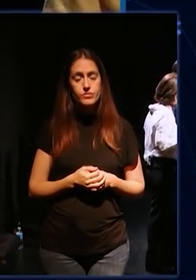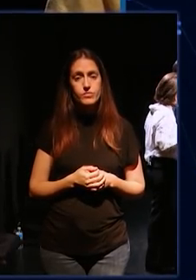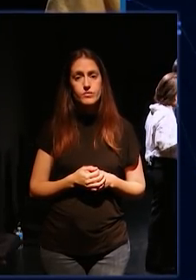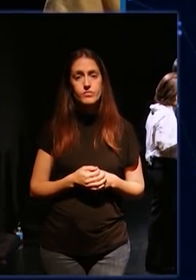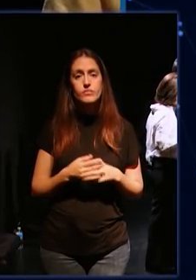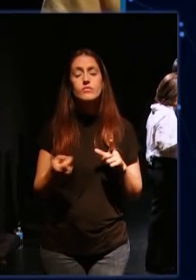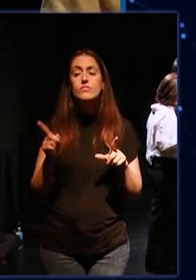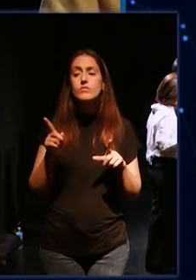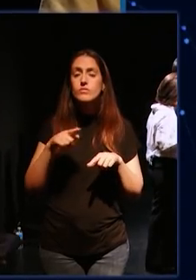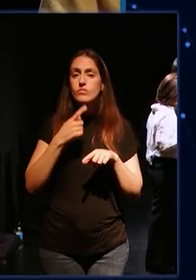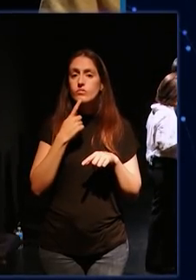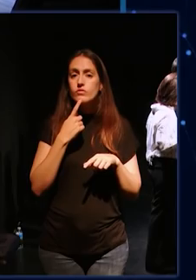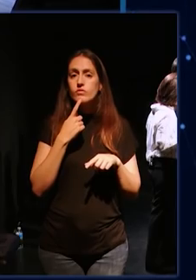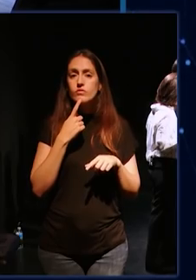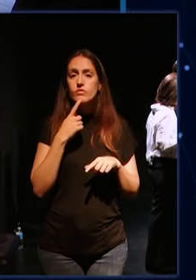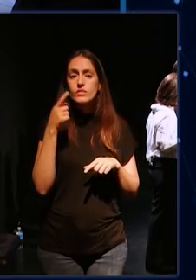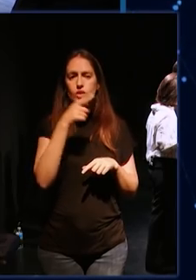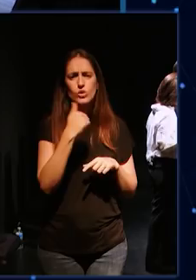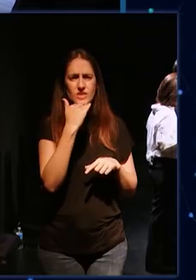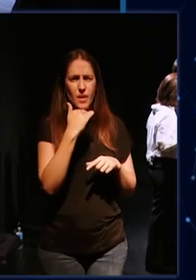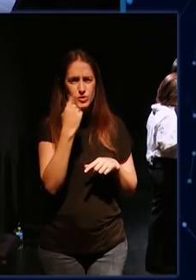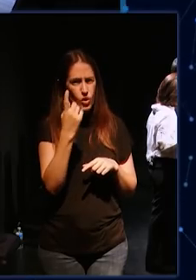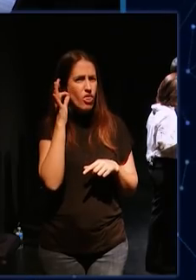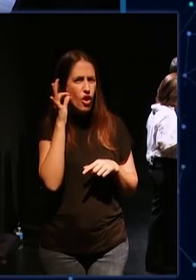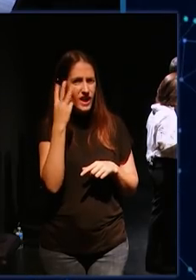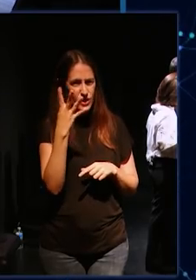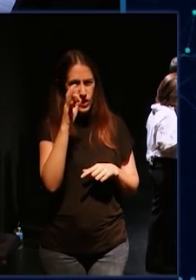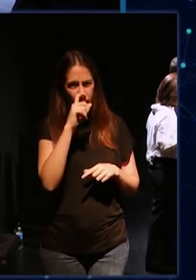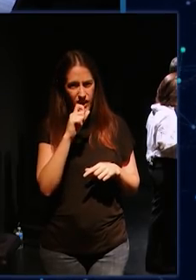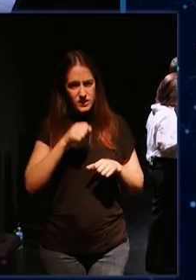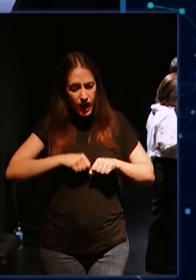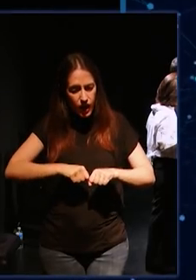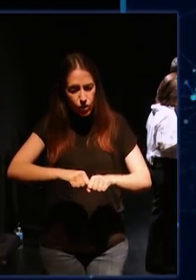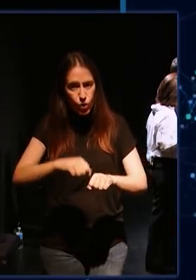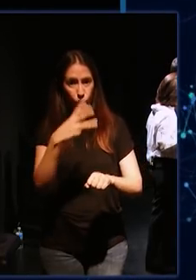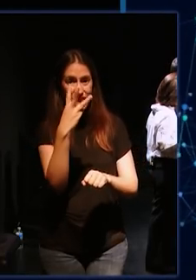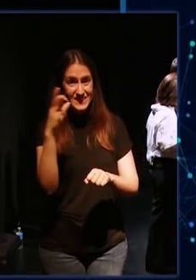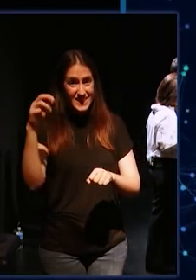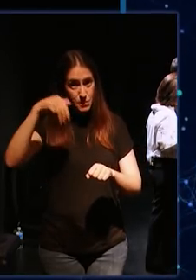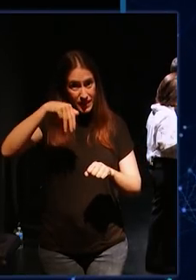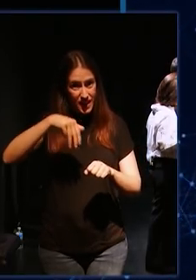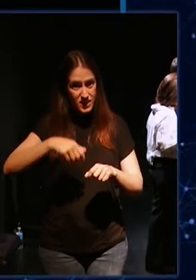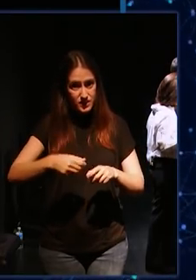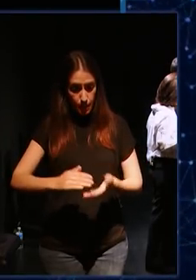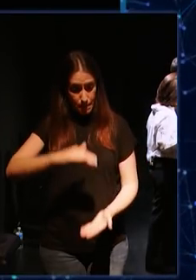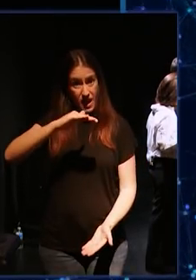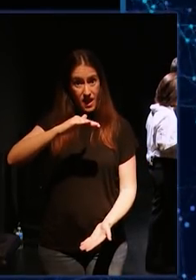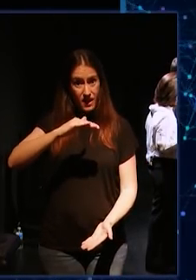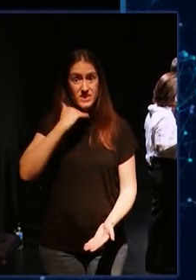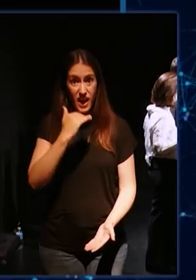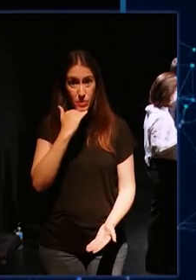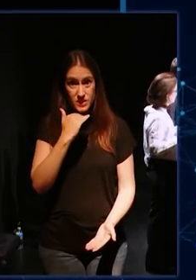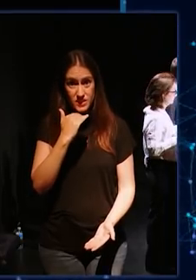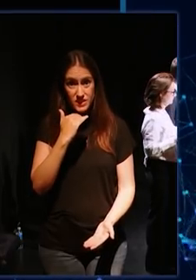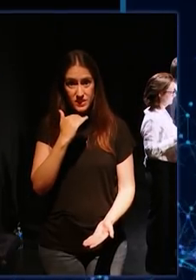Enric, saps què pot trigar una dona de 50 anys a portar el carro de la compra a 300 metres? Ple? És a dir, què acabarà fent?